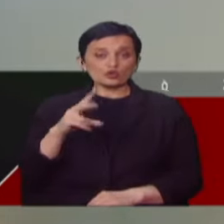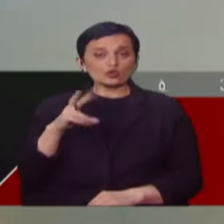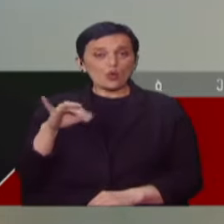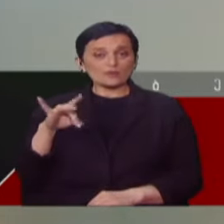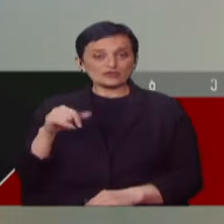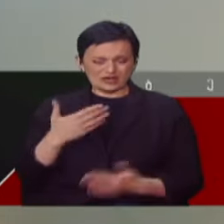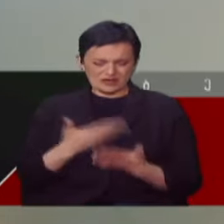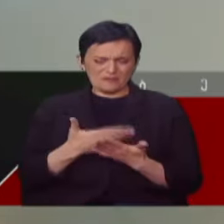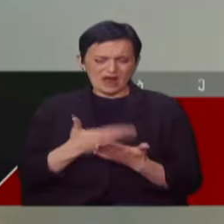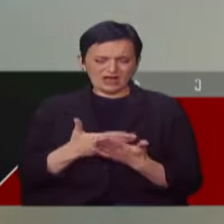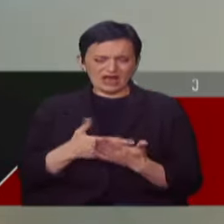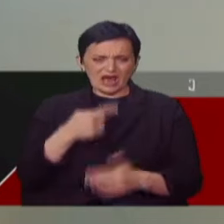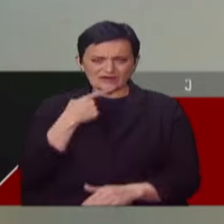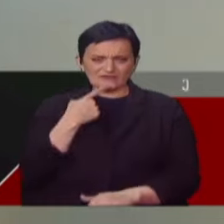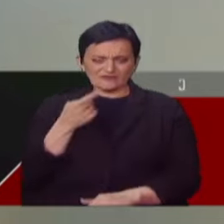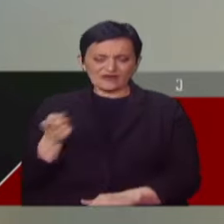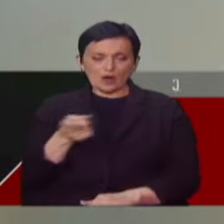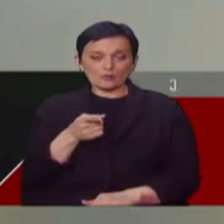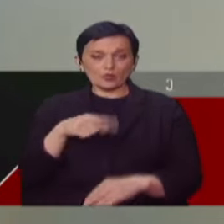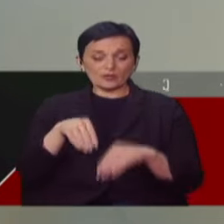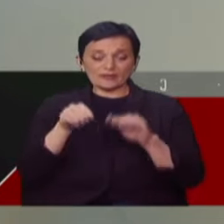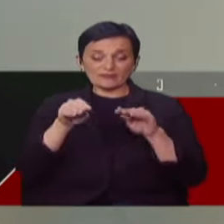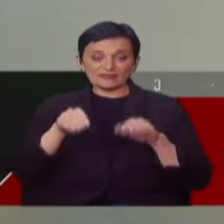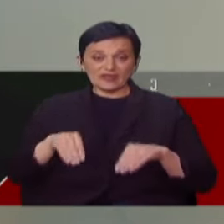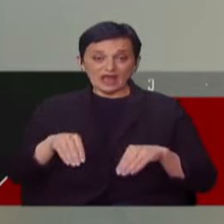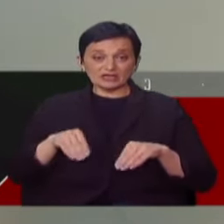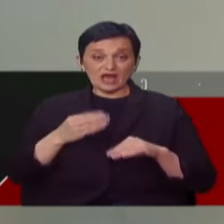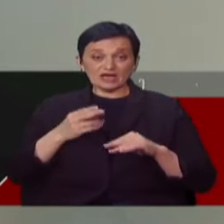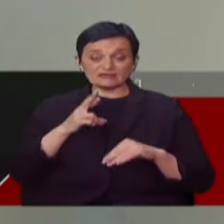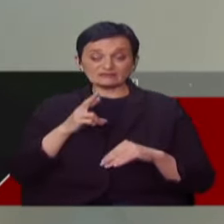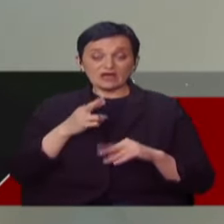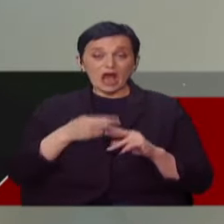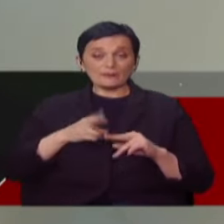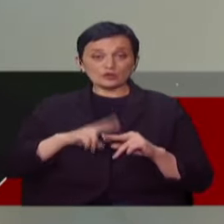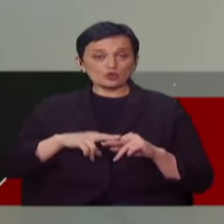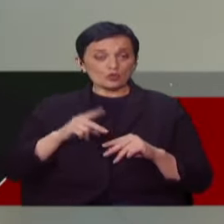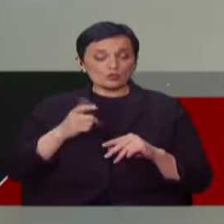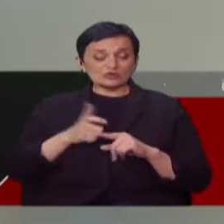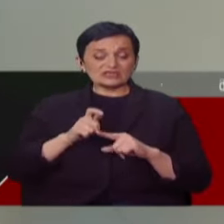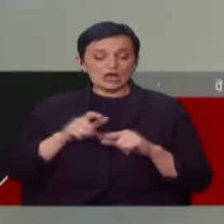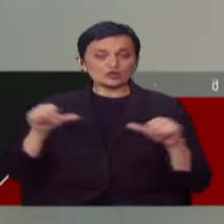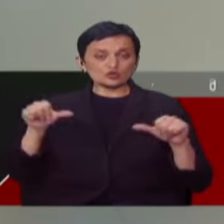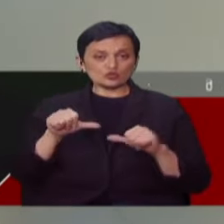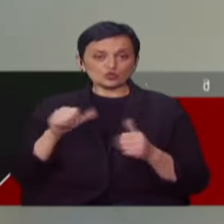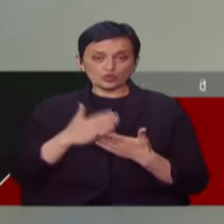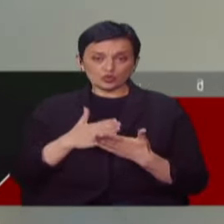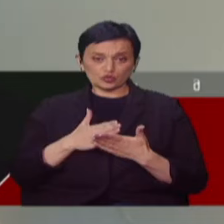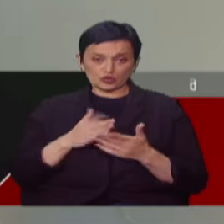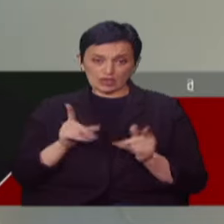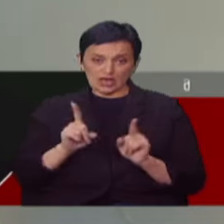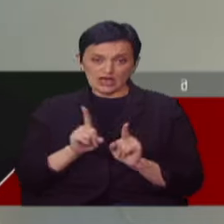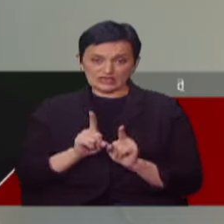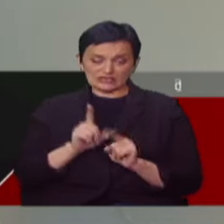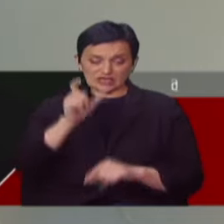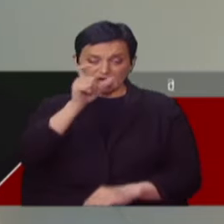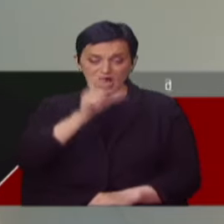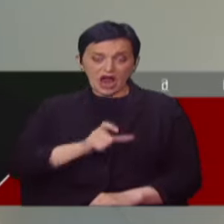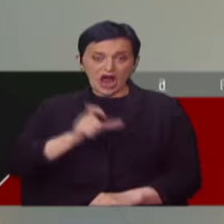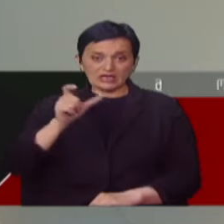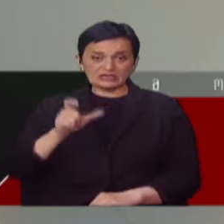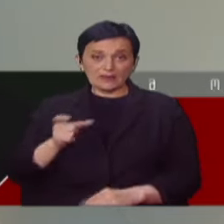ნუ პირობითად ვამბობ, რა თქმა უნდა, დეკლარაცია. ამიტომ ძალიან ცუდია ის, რომ აი ამ ასე ვთქვათ